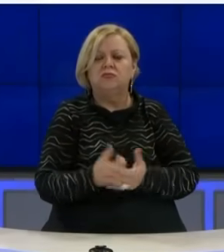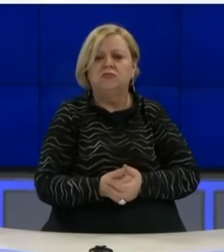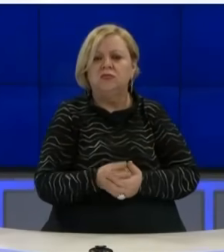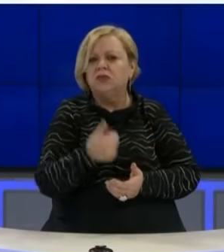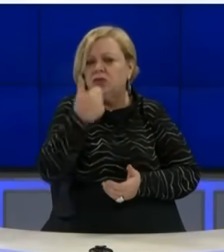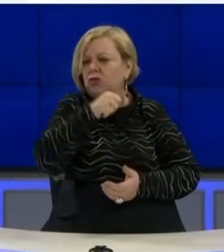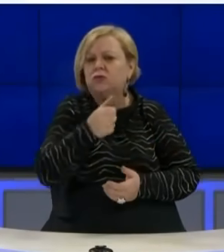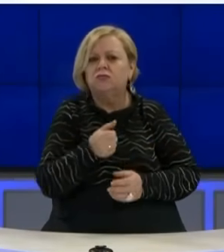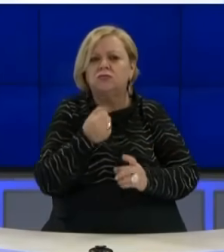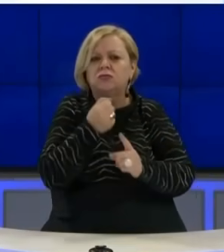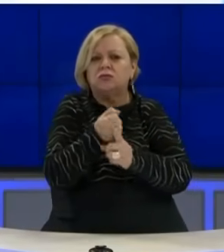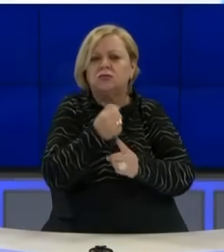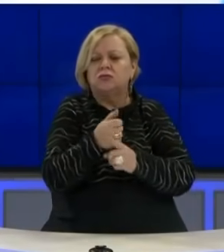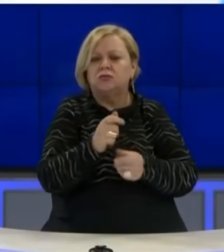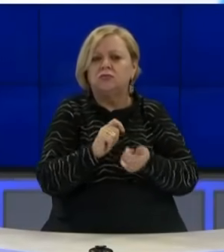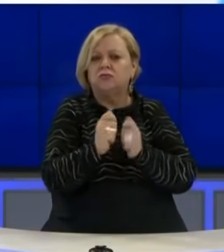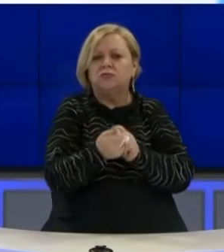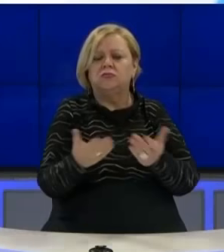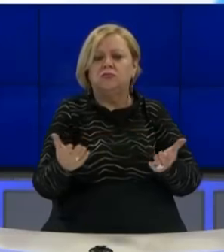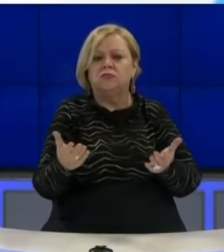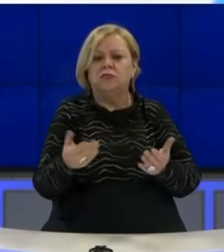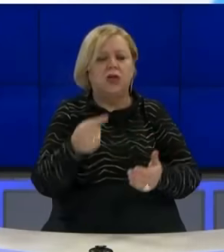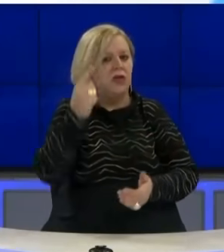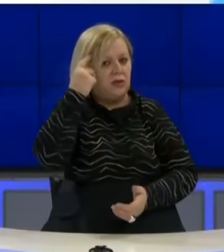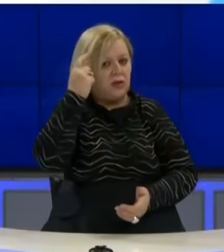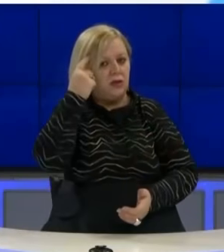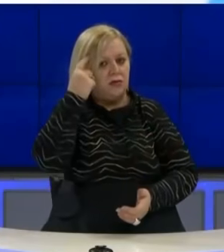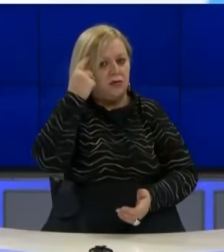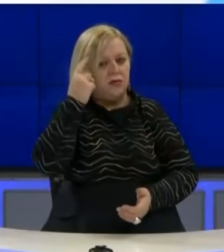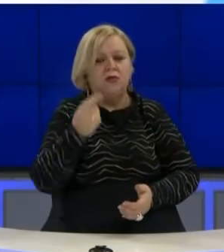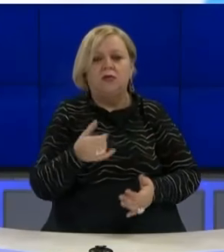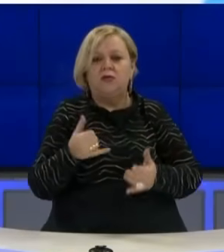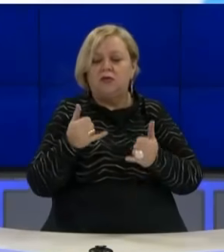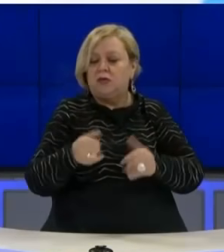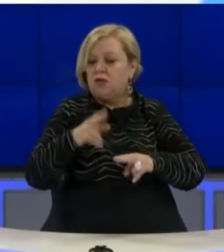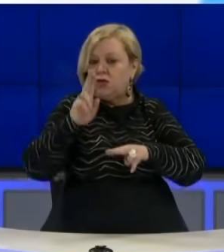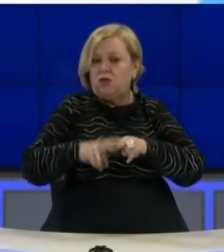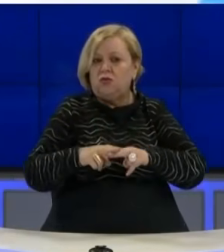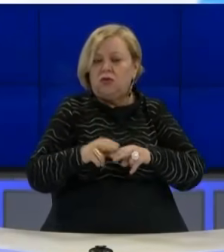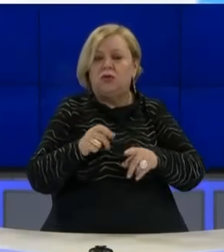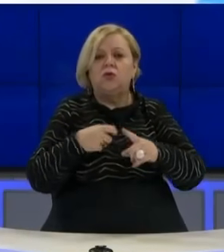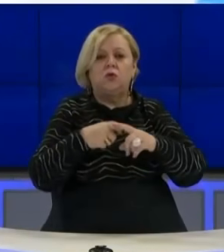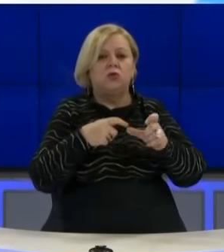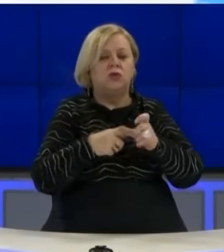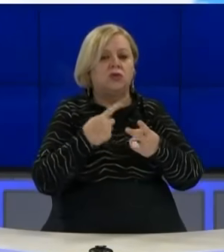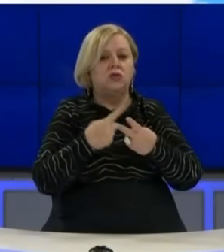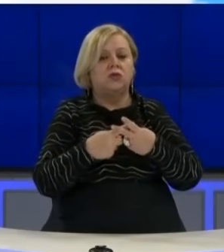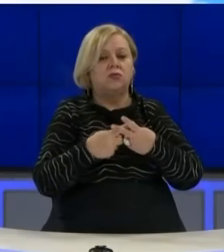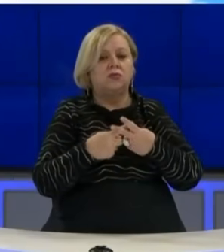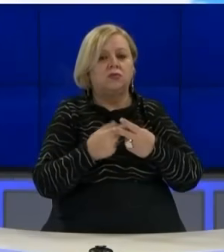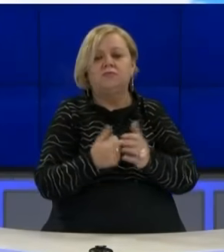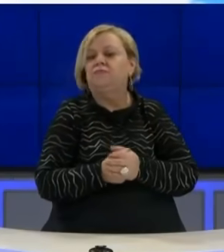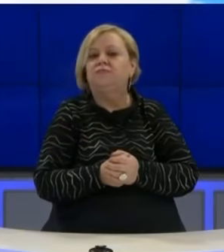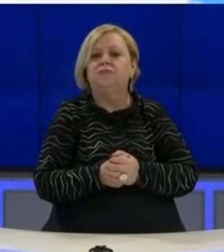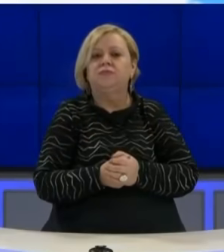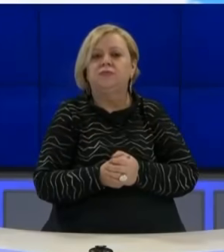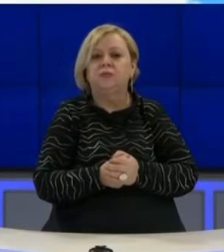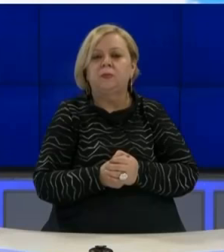ka detyruar që të ndryshoj këtë qëndrim, kur dihet se tashme ka një vendim të gjykatës kushtetuese dhe një identifikim nga